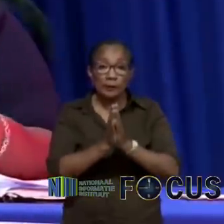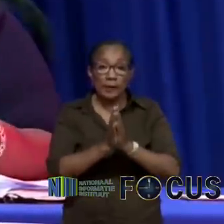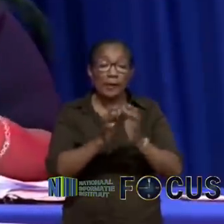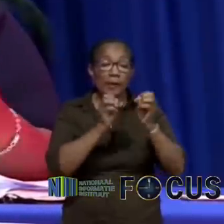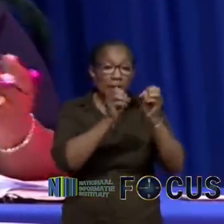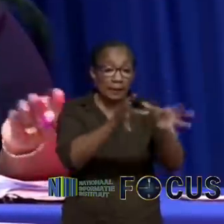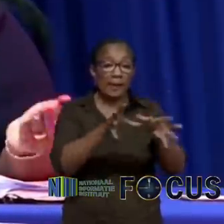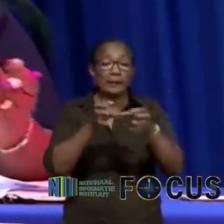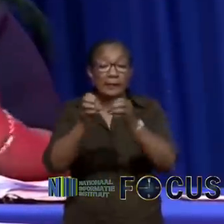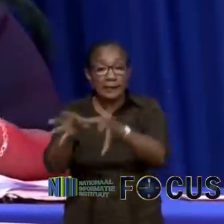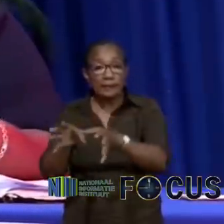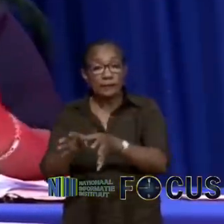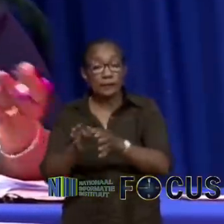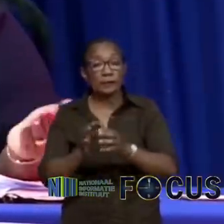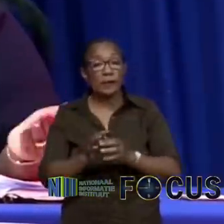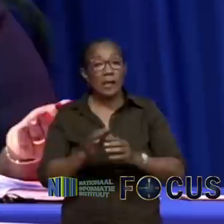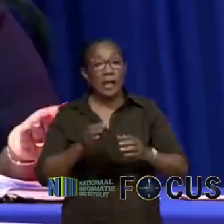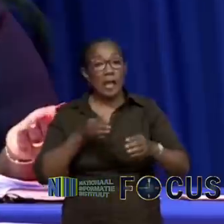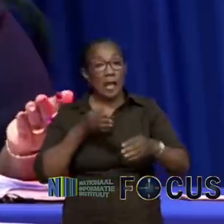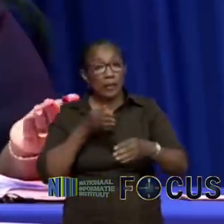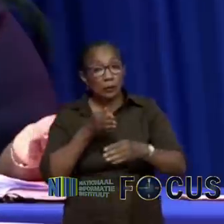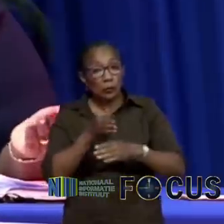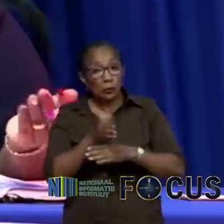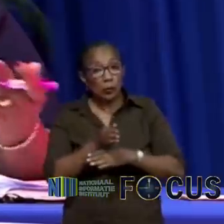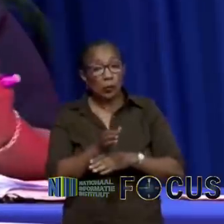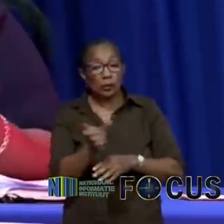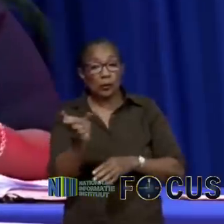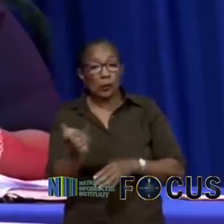doen en dat door de week, door de